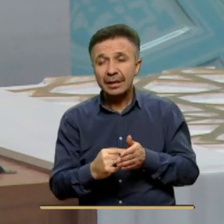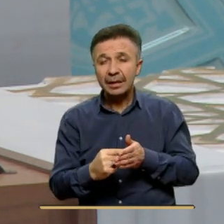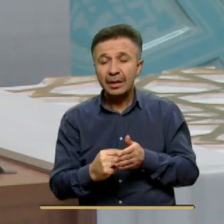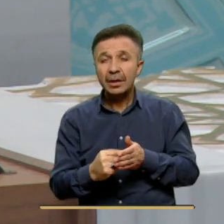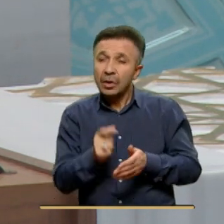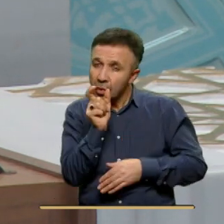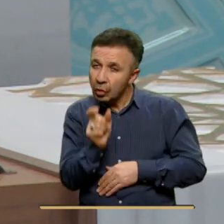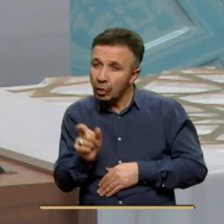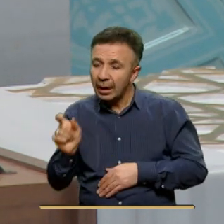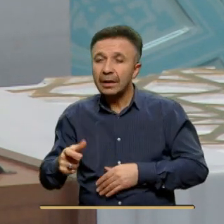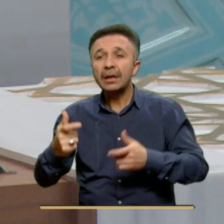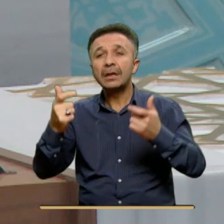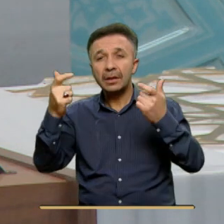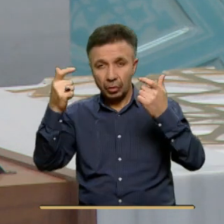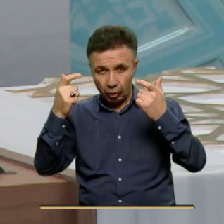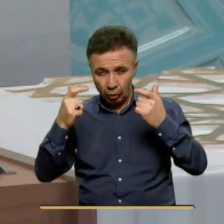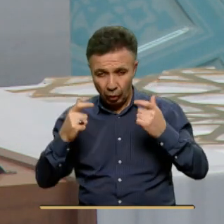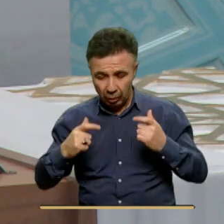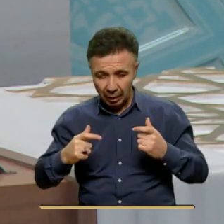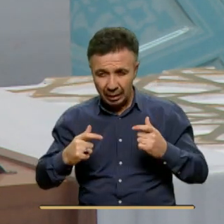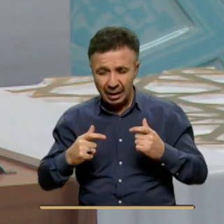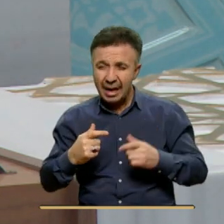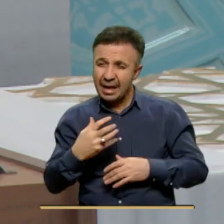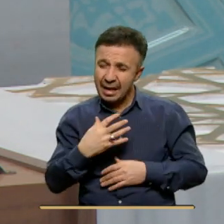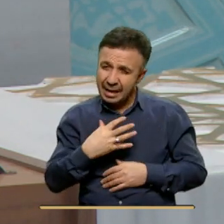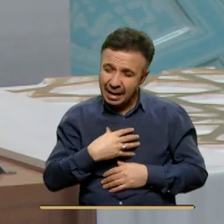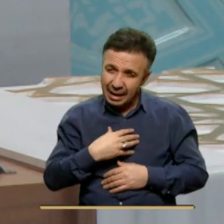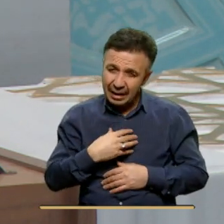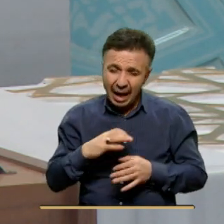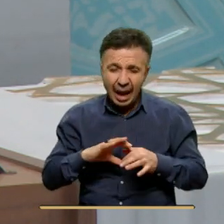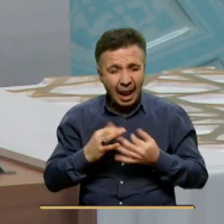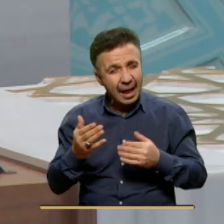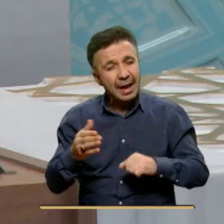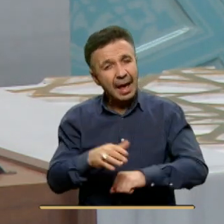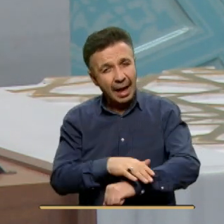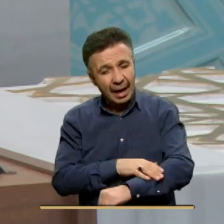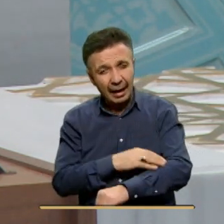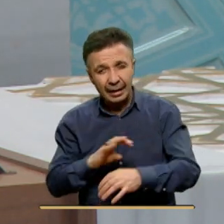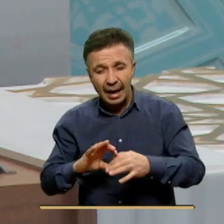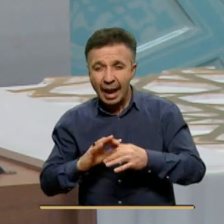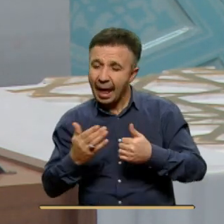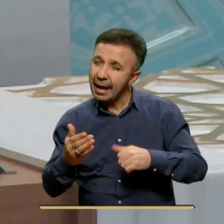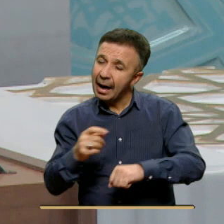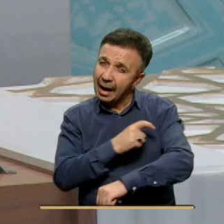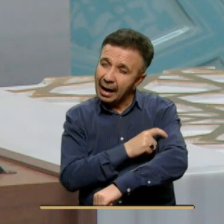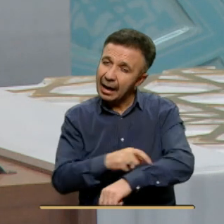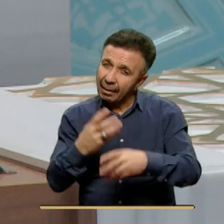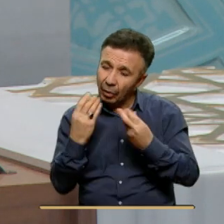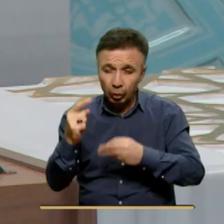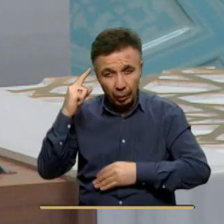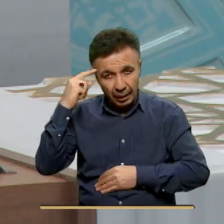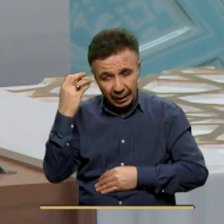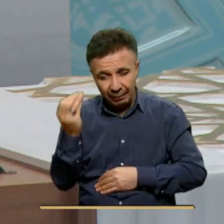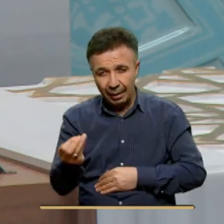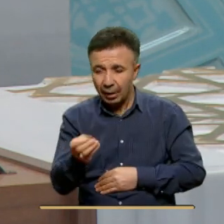sorumluluklarını, kendilerine nelerin helal, nelerin haram olduğunu bildirmek ve